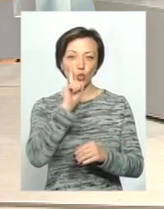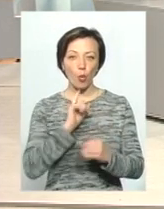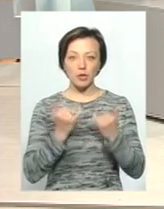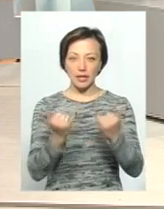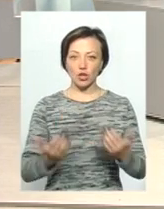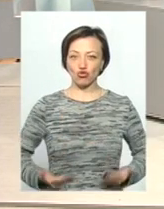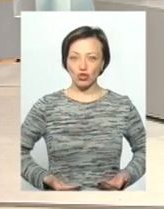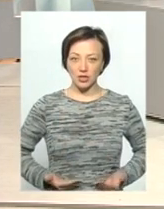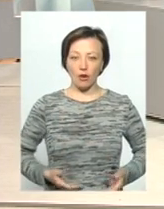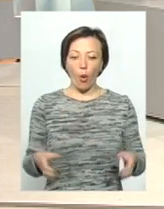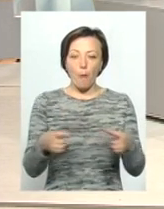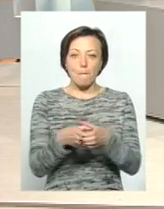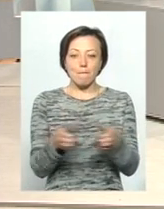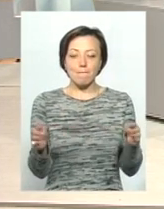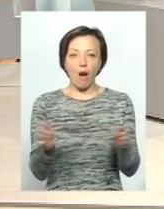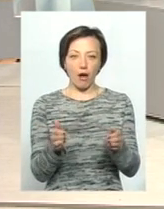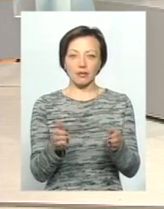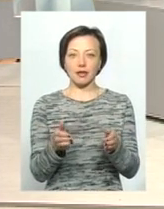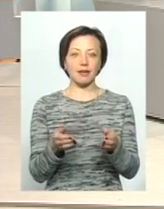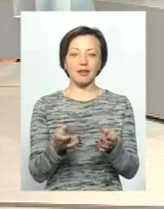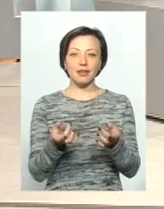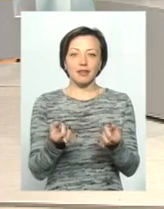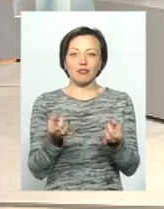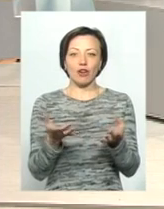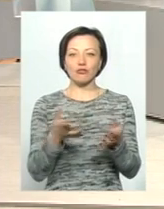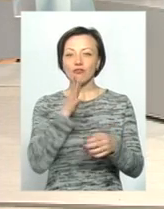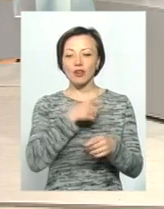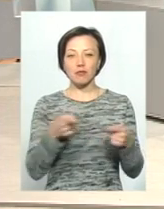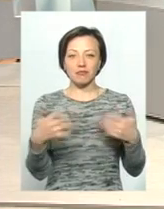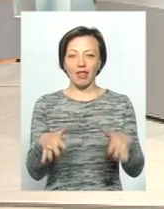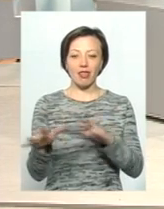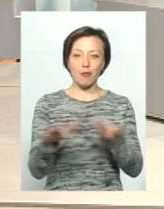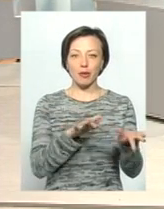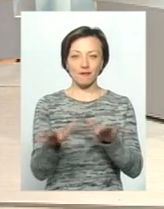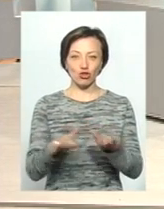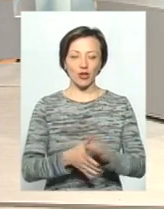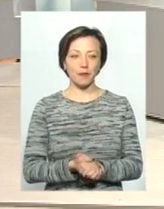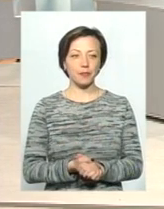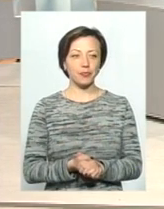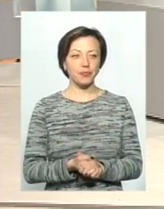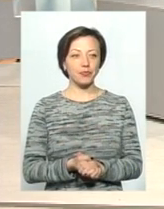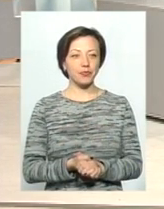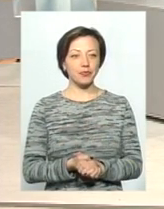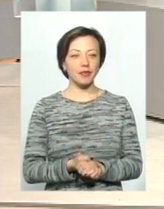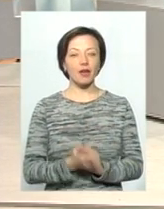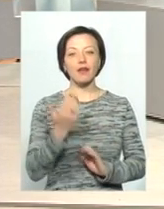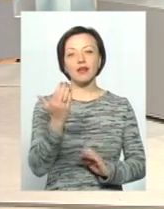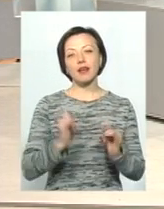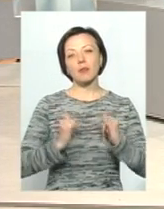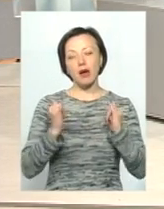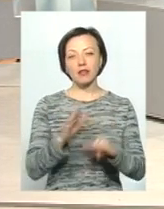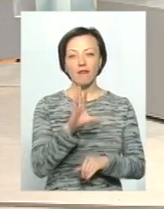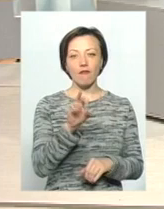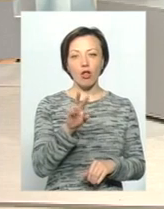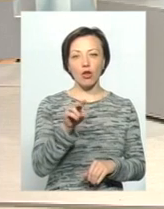життя. Компактний. Компактний, не тратиш багато часу на передвіження. Пане Володимире, як щодо